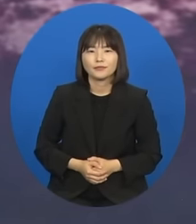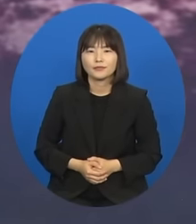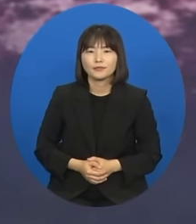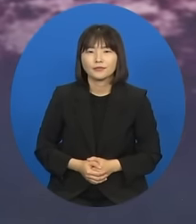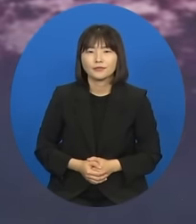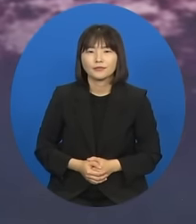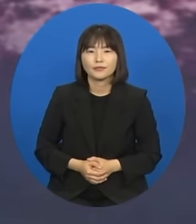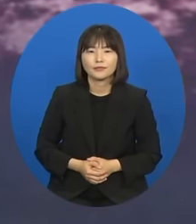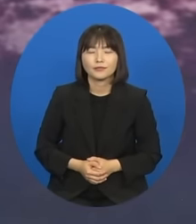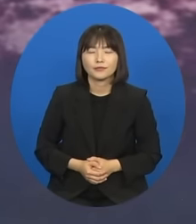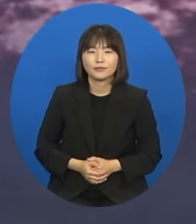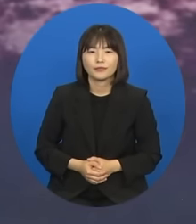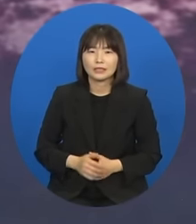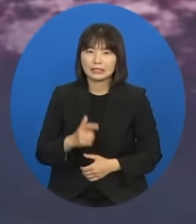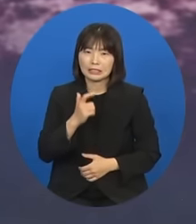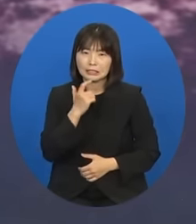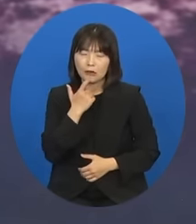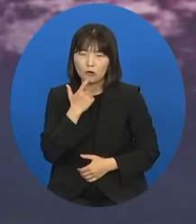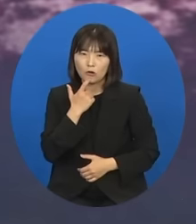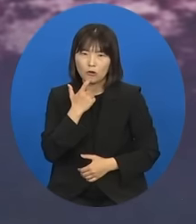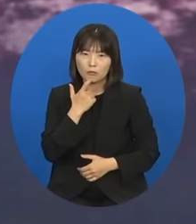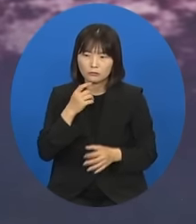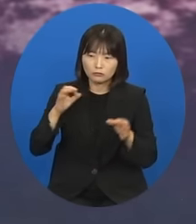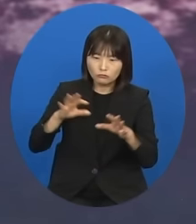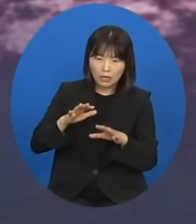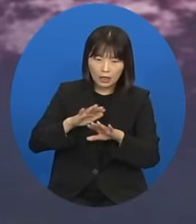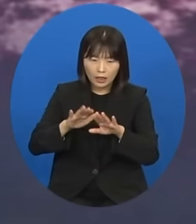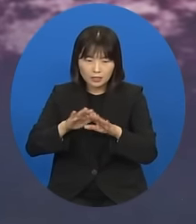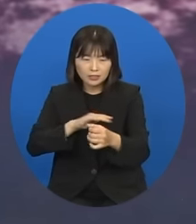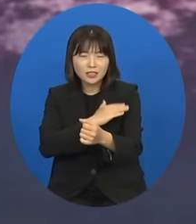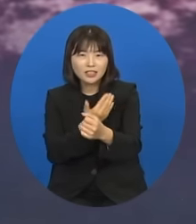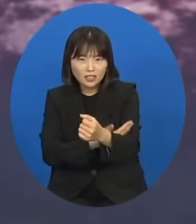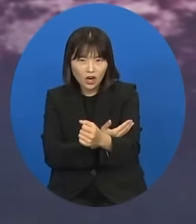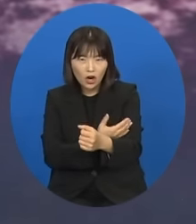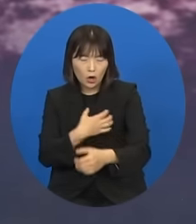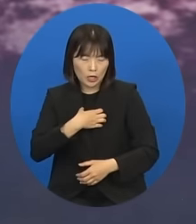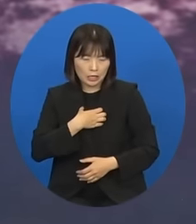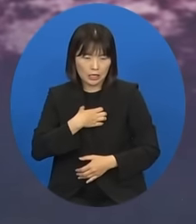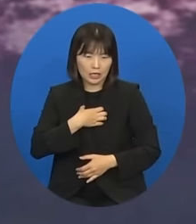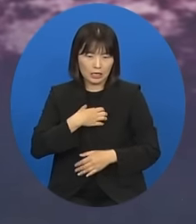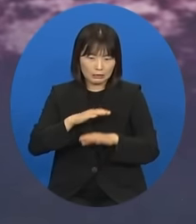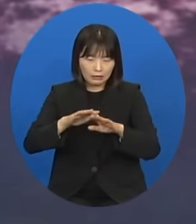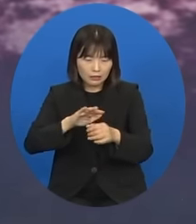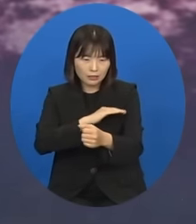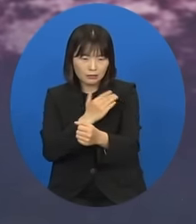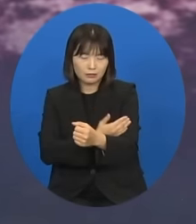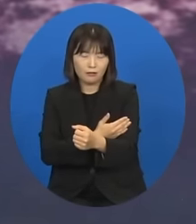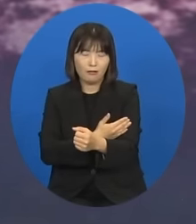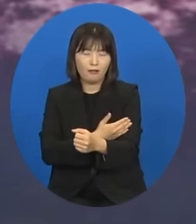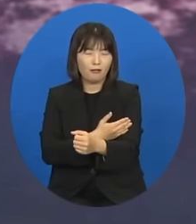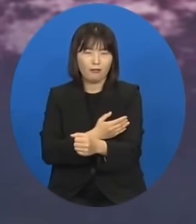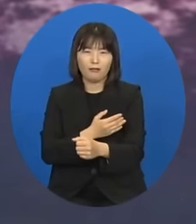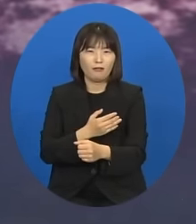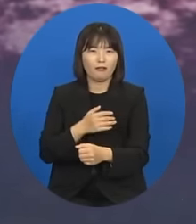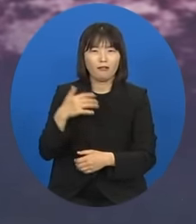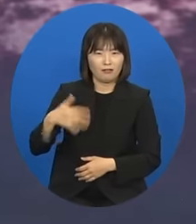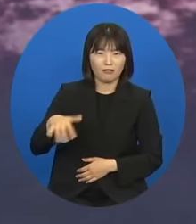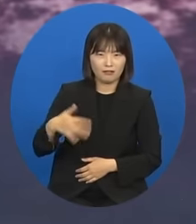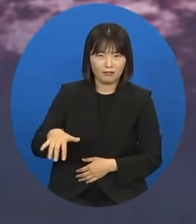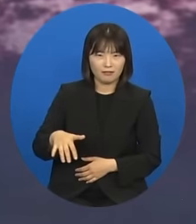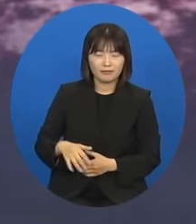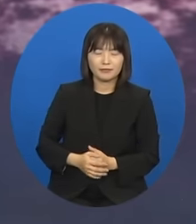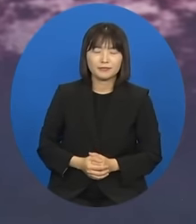되는 것이죠 야곱의 순간 대처 능력과 위기 대응 능력이 돋보이는 바로 부분입니다